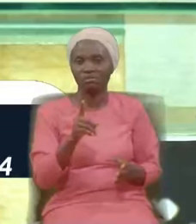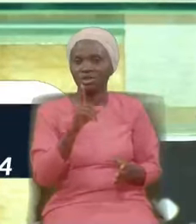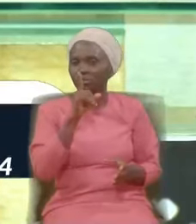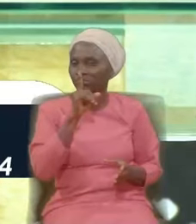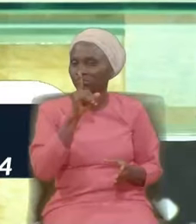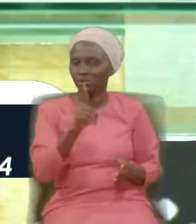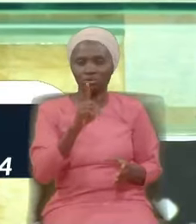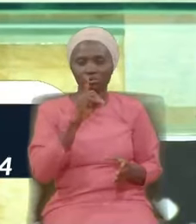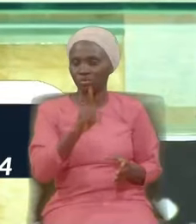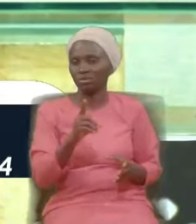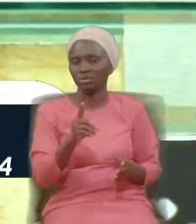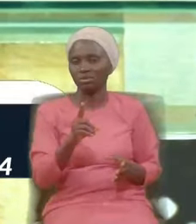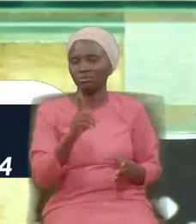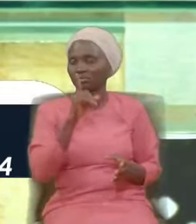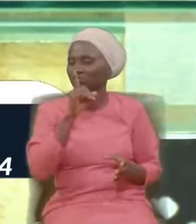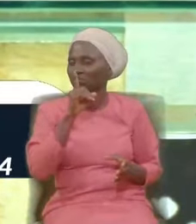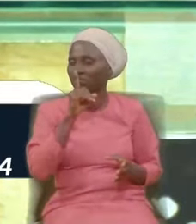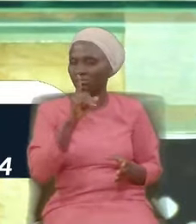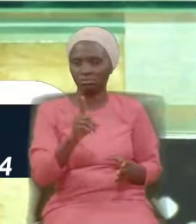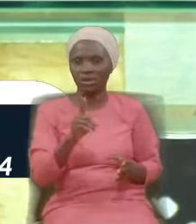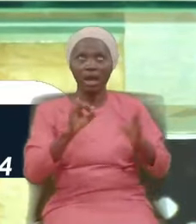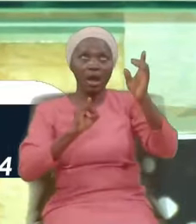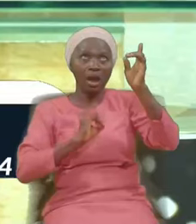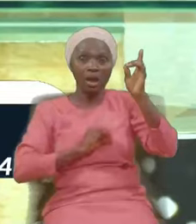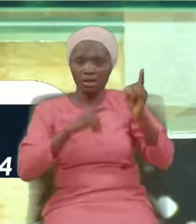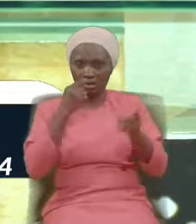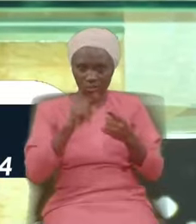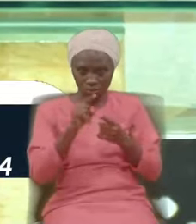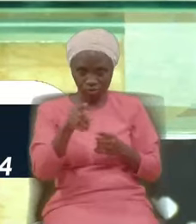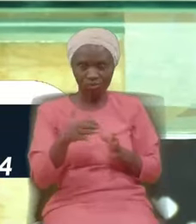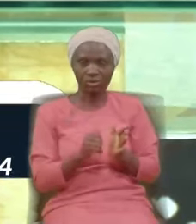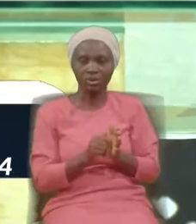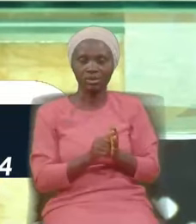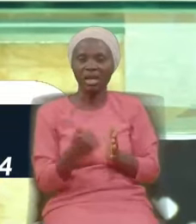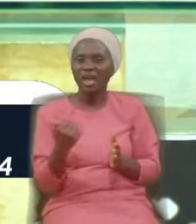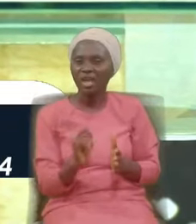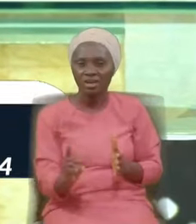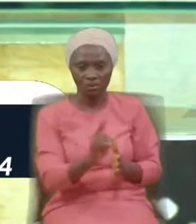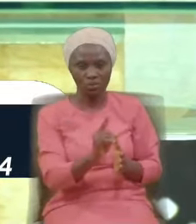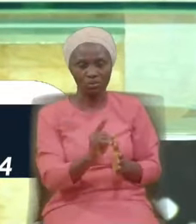certainement, assurément, je vous le dis en vérité,